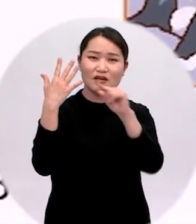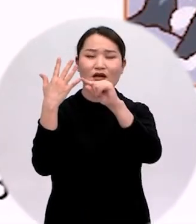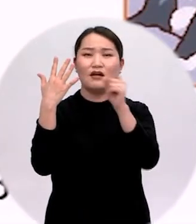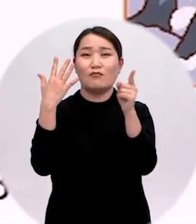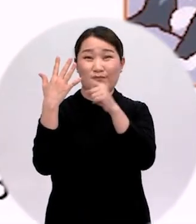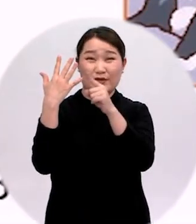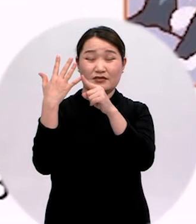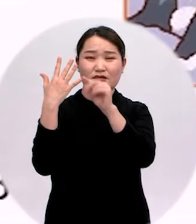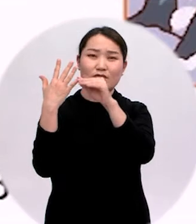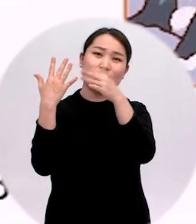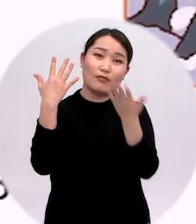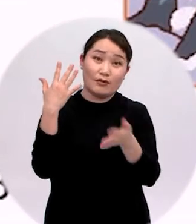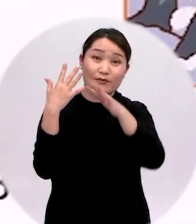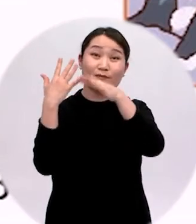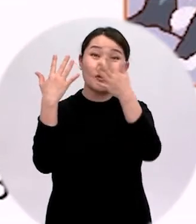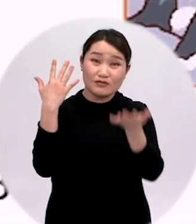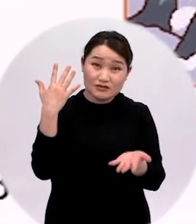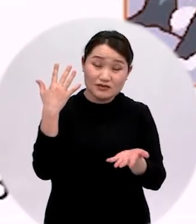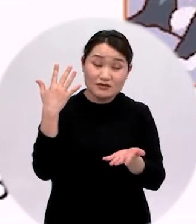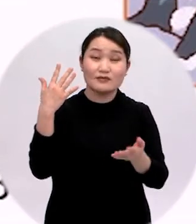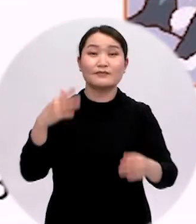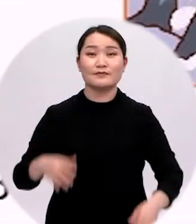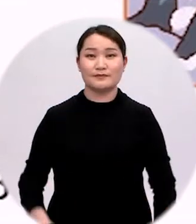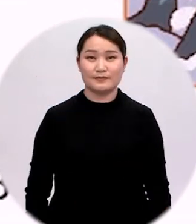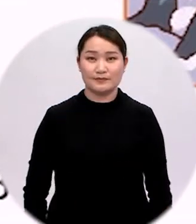шарлсан мөн унаж эхэлсэн байна.